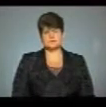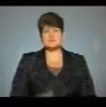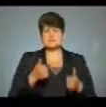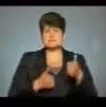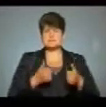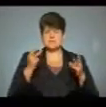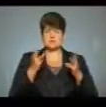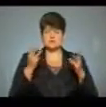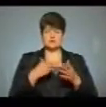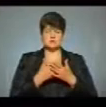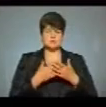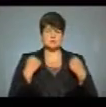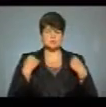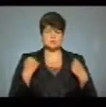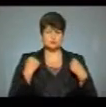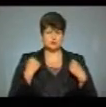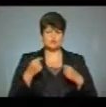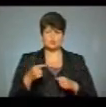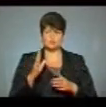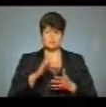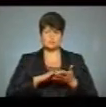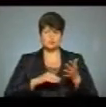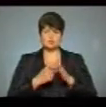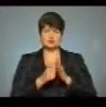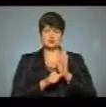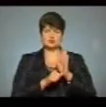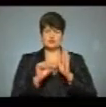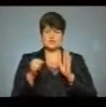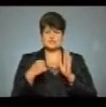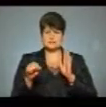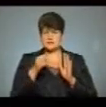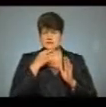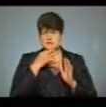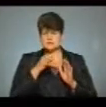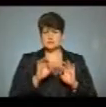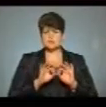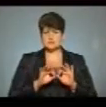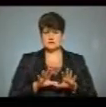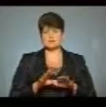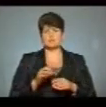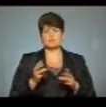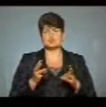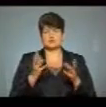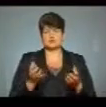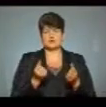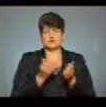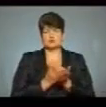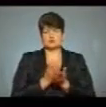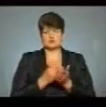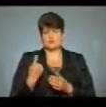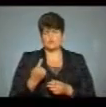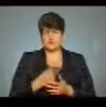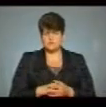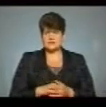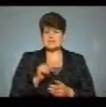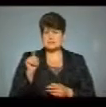Змагання з пожежно-прикладного спорту в Тернополі триватиме до 6 серпня, повідомила речниця пожежно-рятувальної служби в області Ірина Крупа.